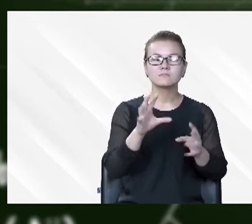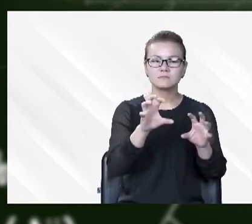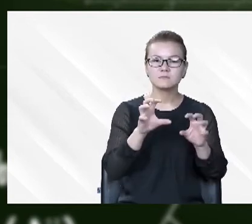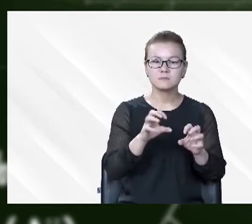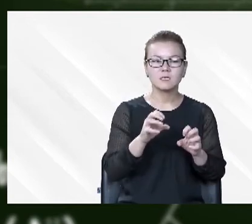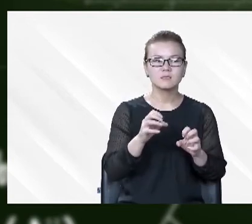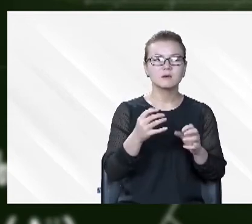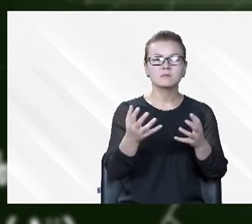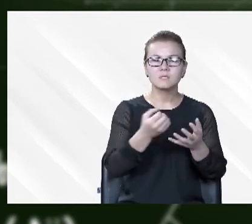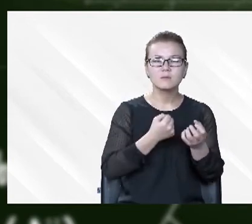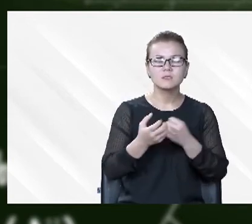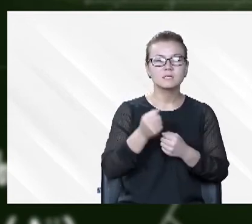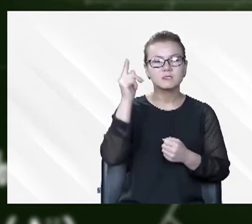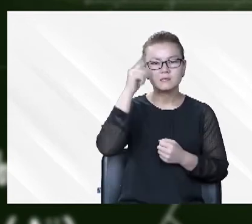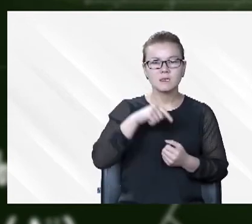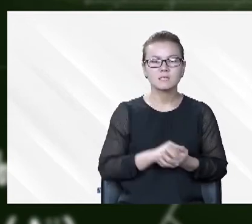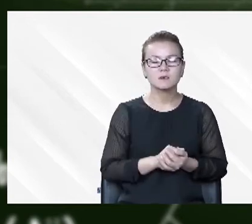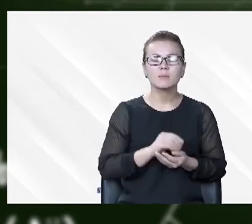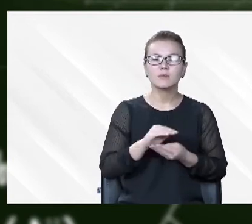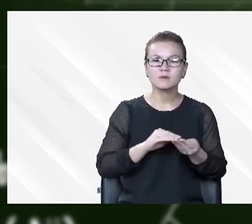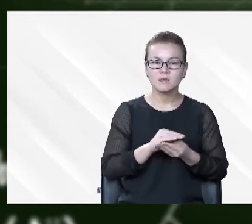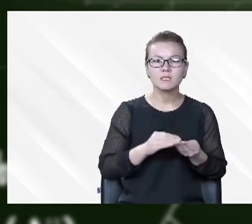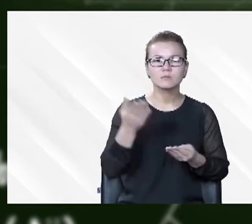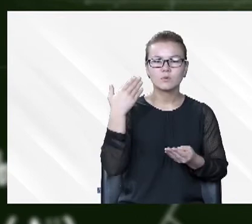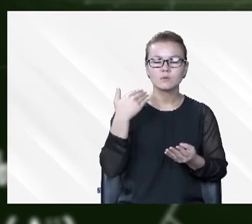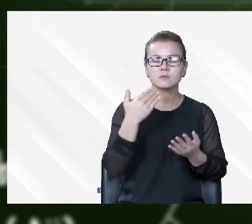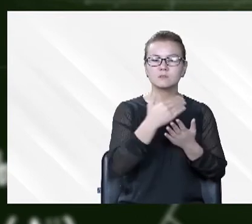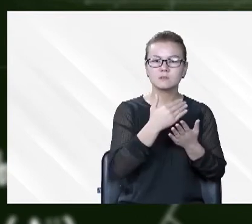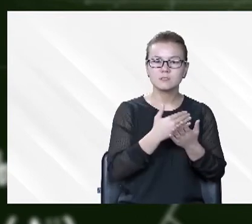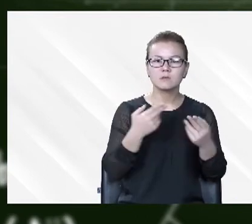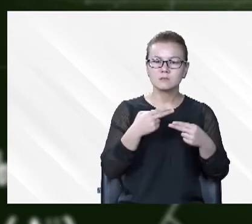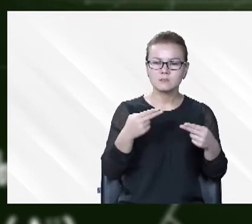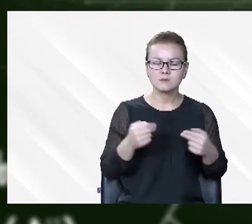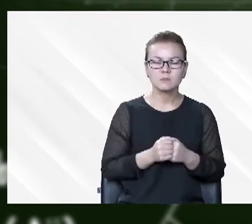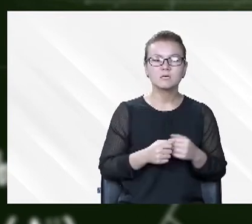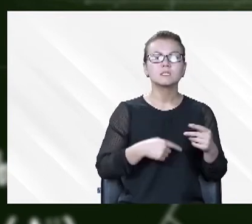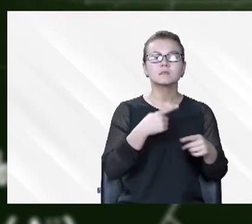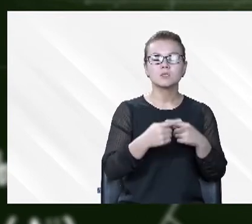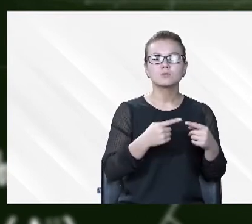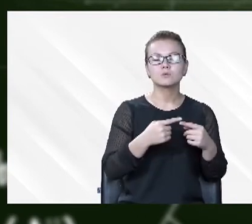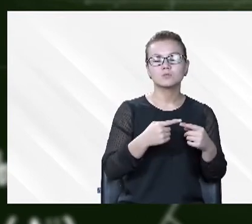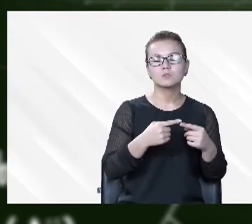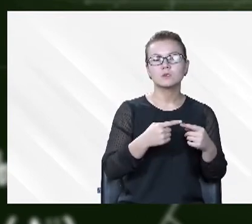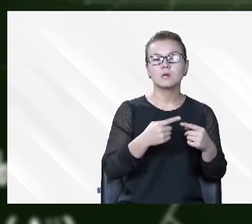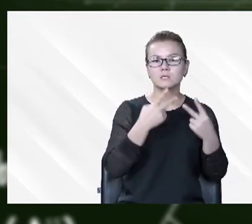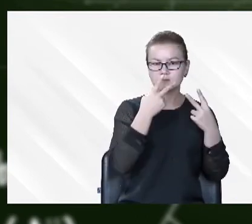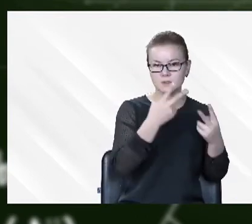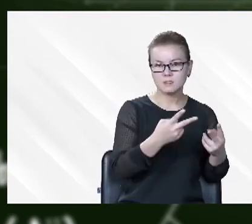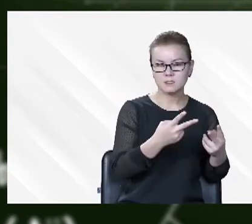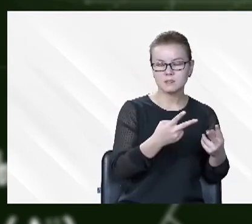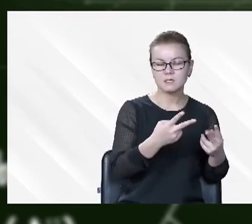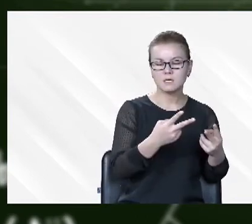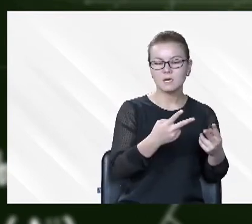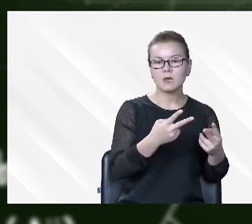самостоятельно. Продолжите работать над пройденной темой. Смотрите следующий наш урок, чтобы узнать еще